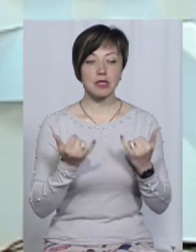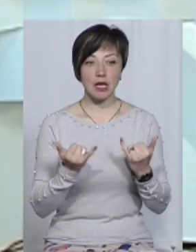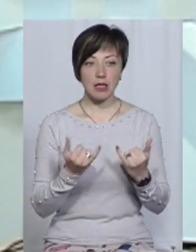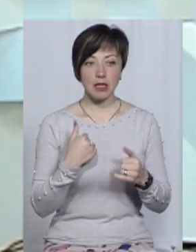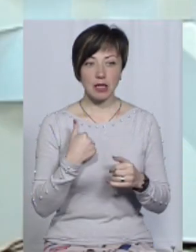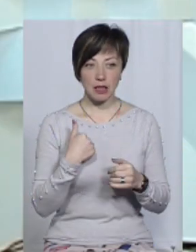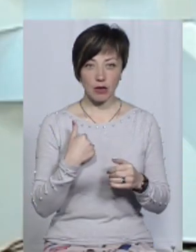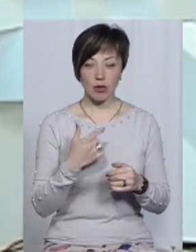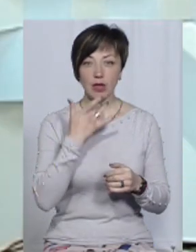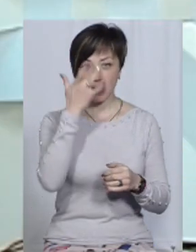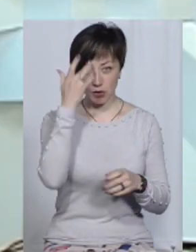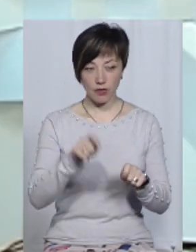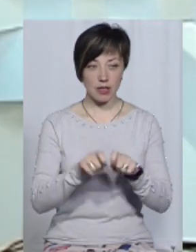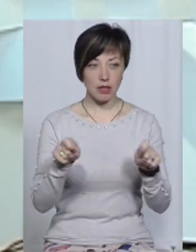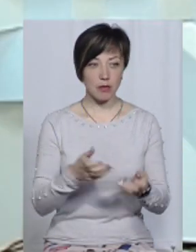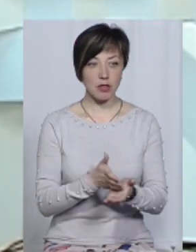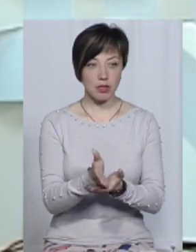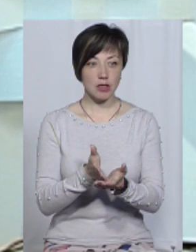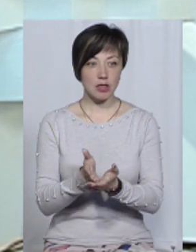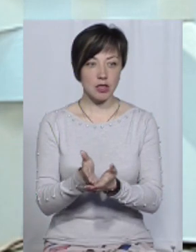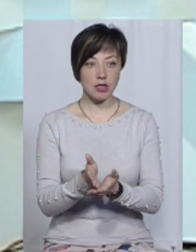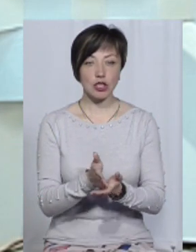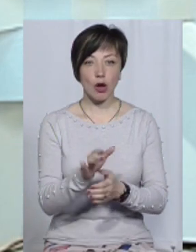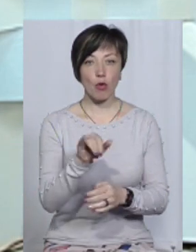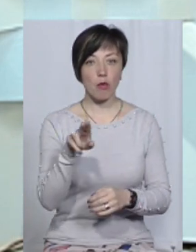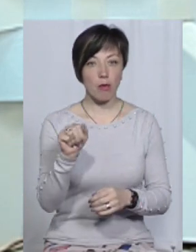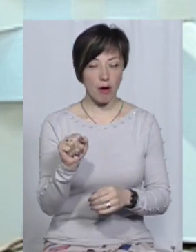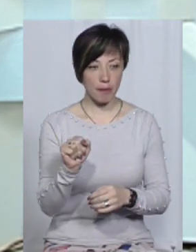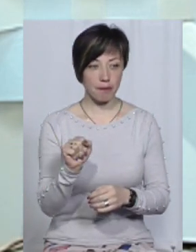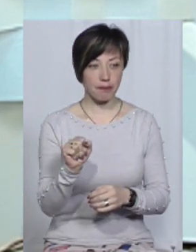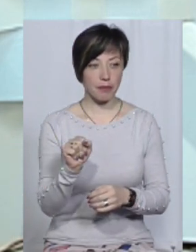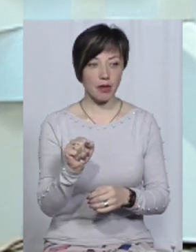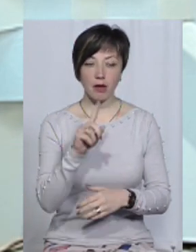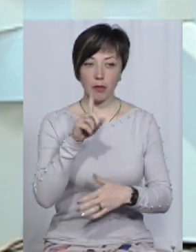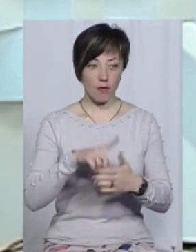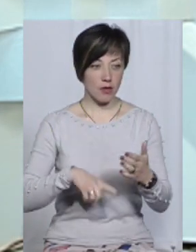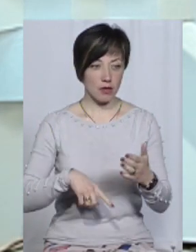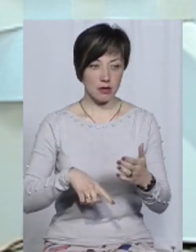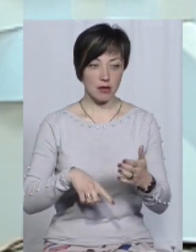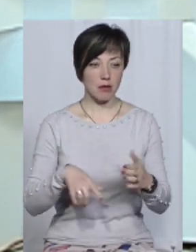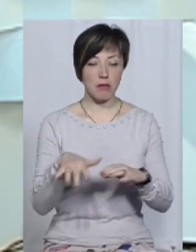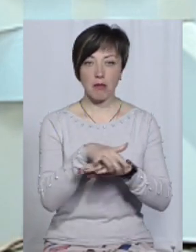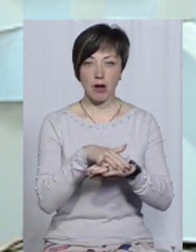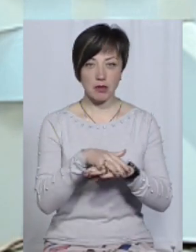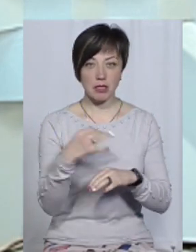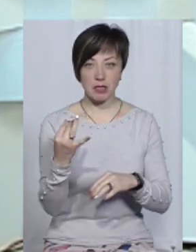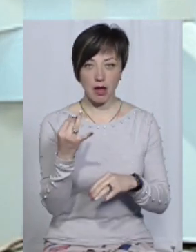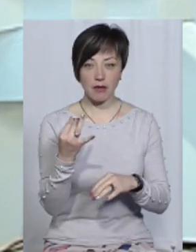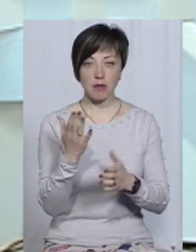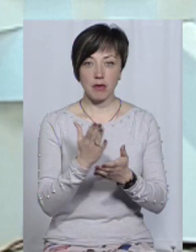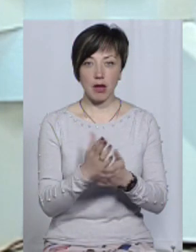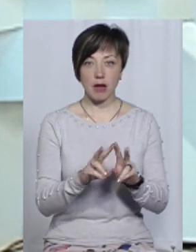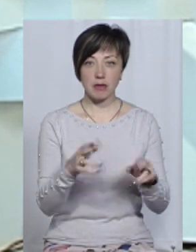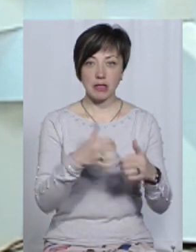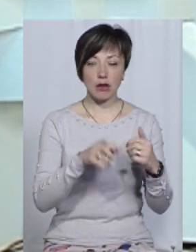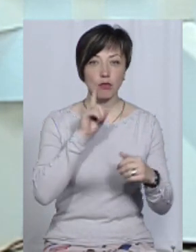я складаю, в мене літом відкриються маршрути з стежками УПА, які, повірте мені, масової зацікавленості характер